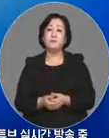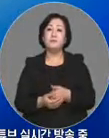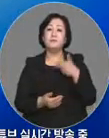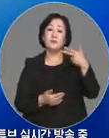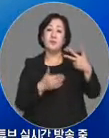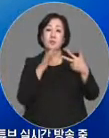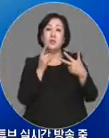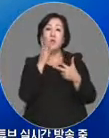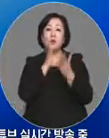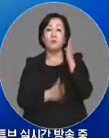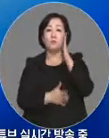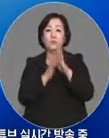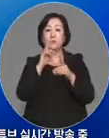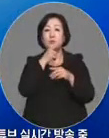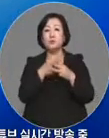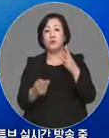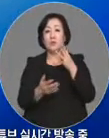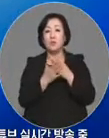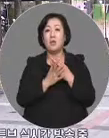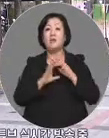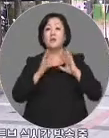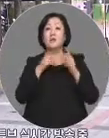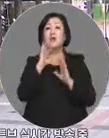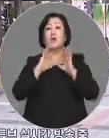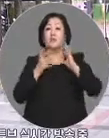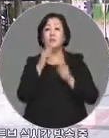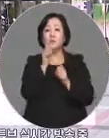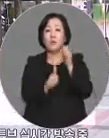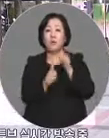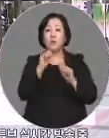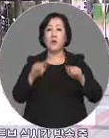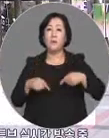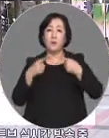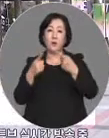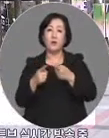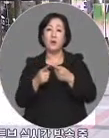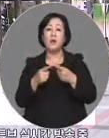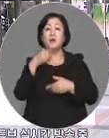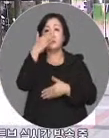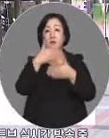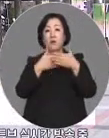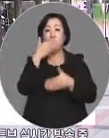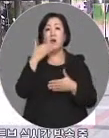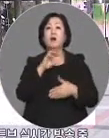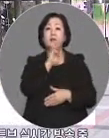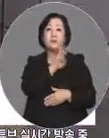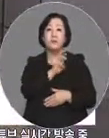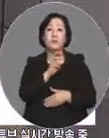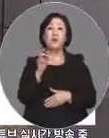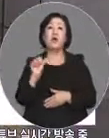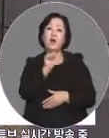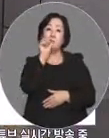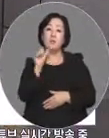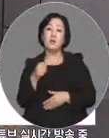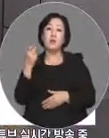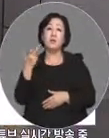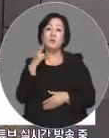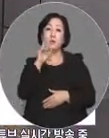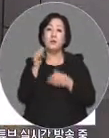제7회 울주 세계 산학영화제 국제 경쟁 본선 진출작 30편과 아시아 경쟁